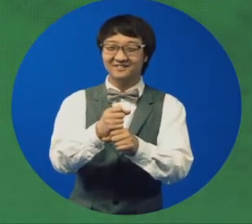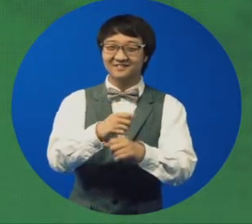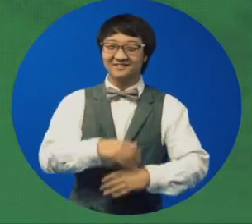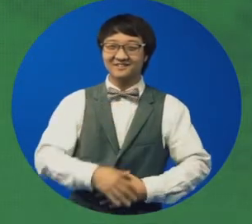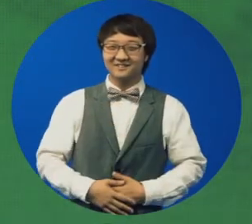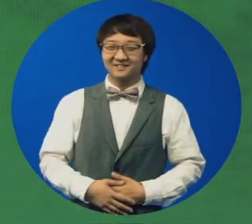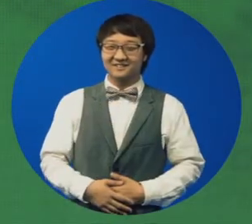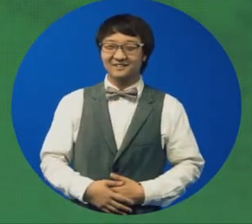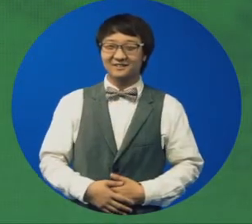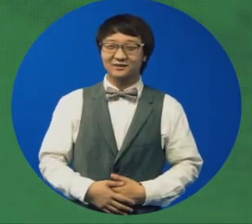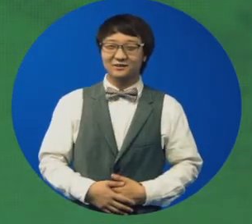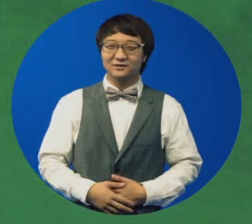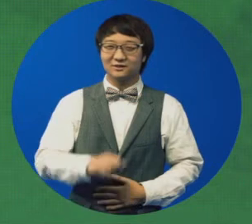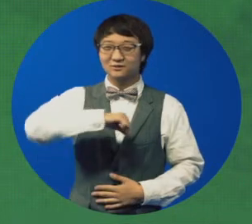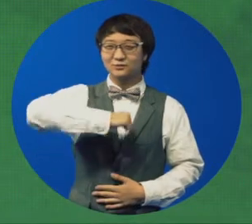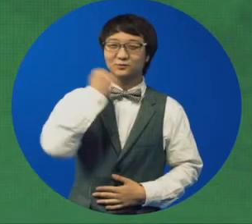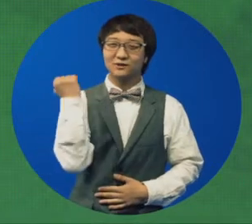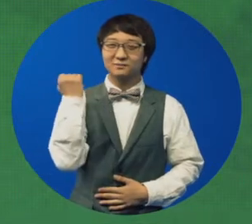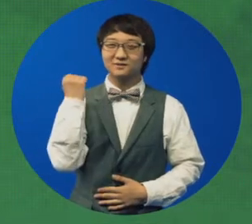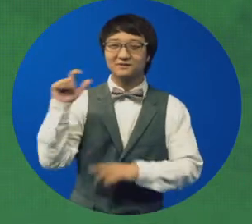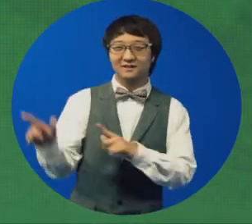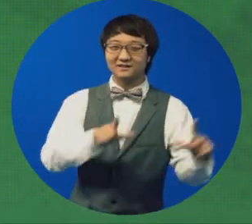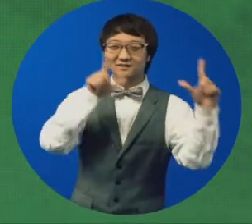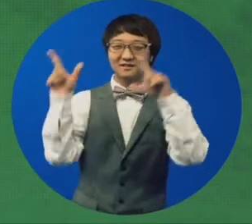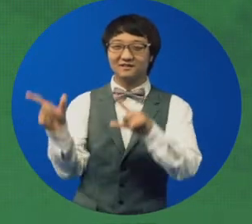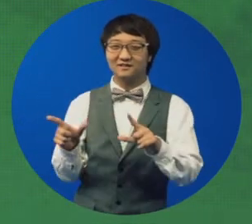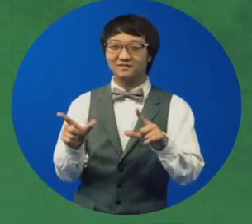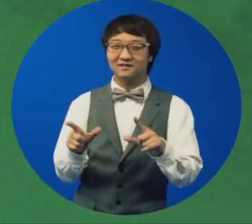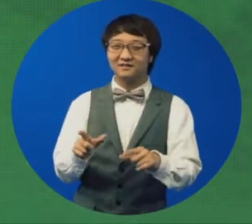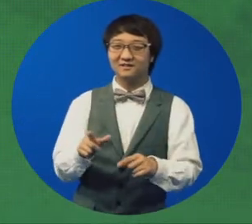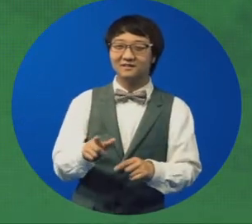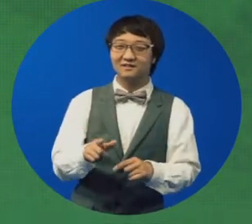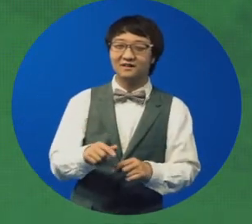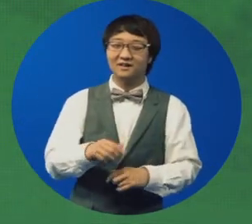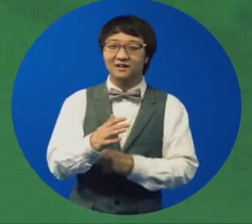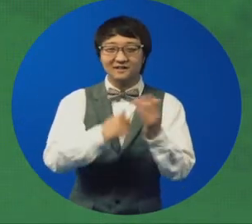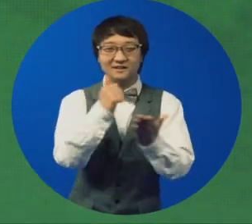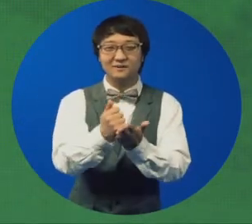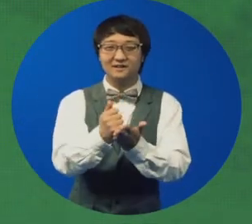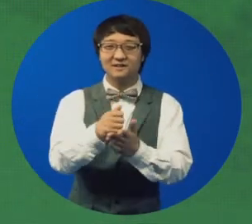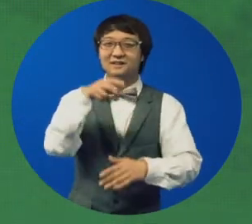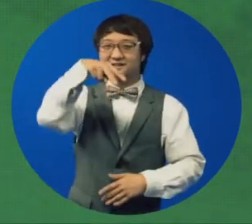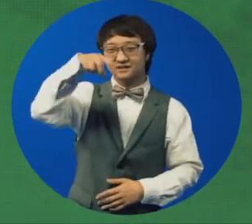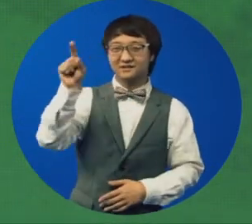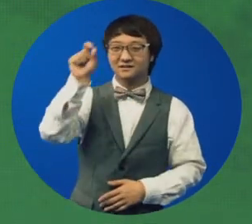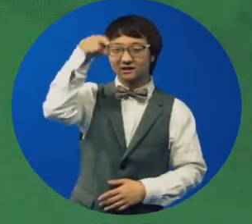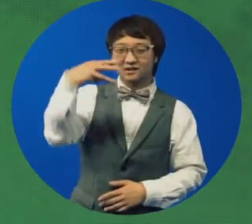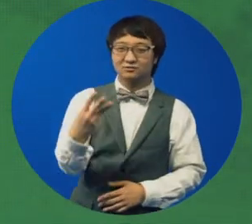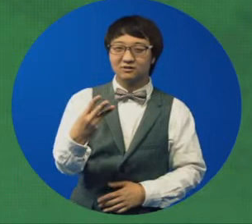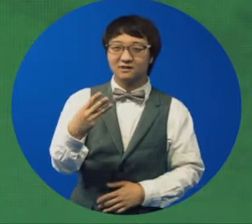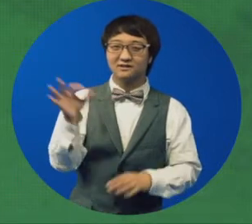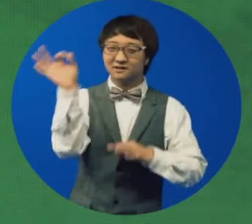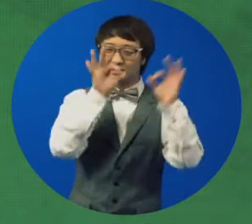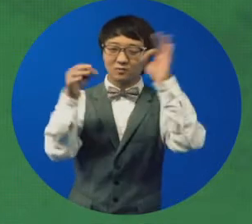가운데서 순종하며 살아가면 됐습니다. 그런데 어느 날부터인가 사울에게 찾아온 것이 인정에 대한 욕구였던 것